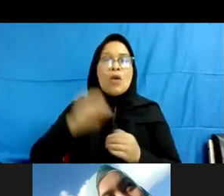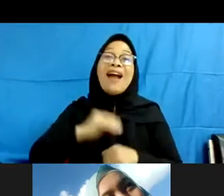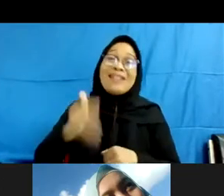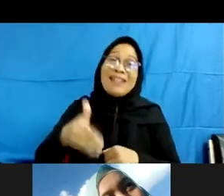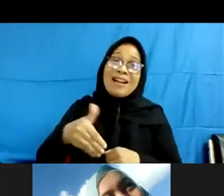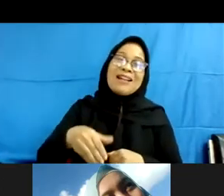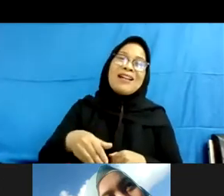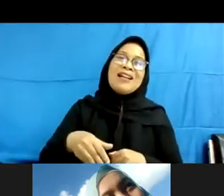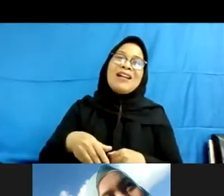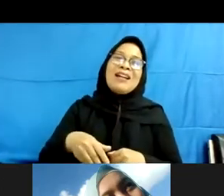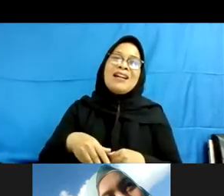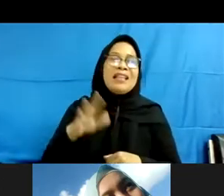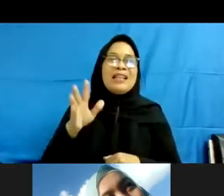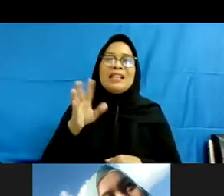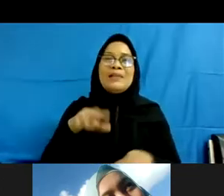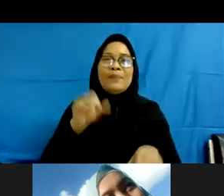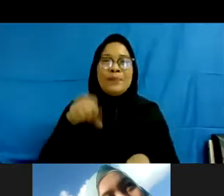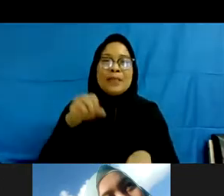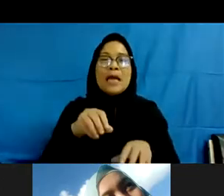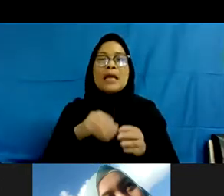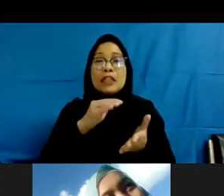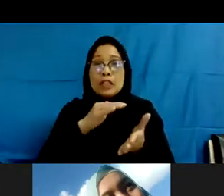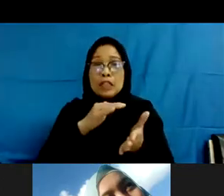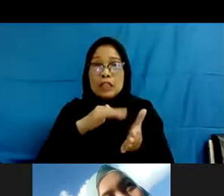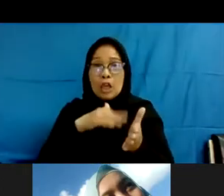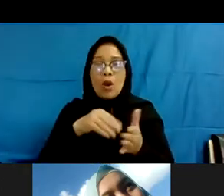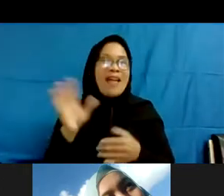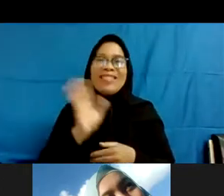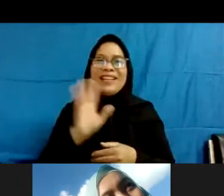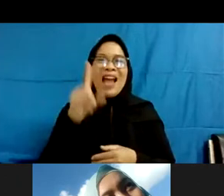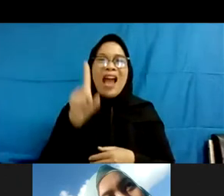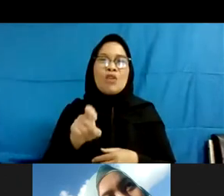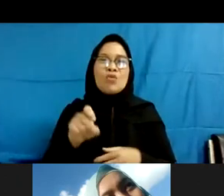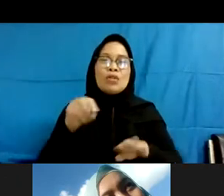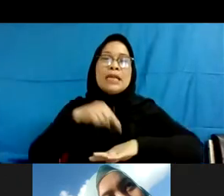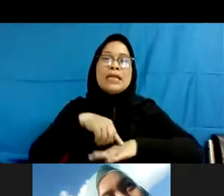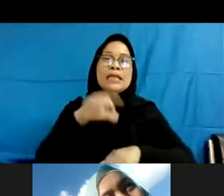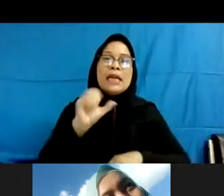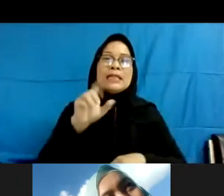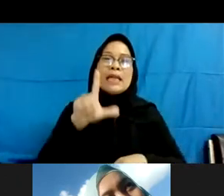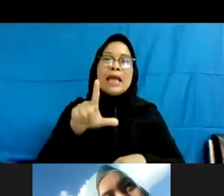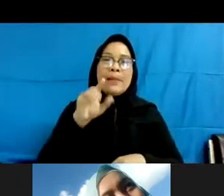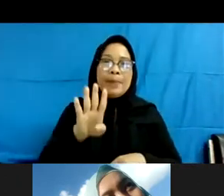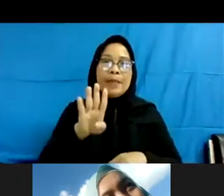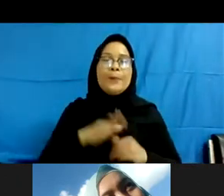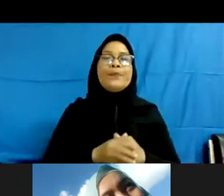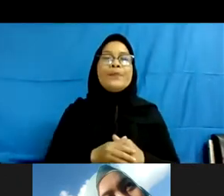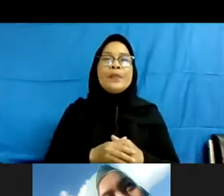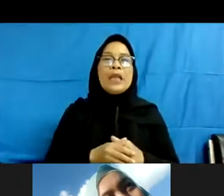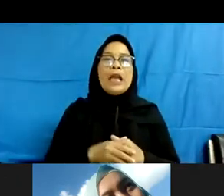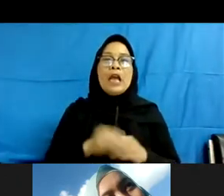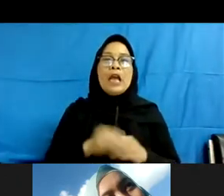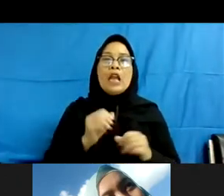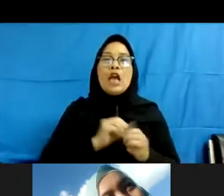sekolah gitu kan, bahkan nggak harus di SLB atau sekolah khusus gitu ya. Akhirnya diadvokasi ke